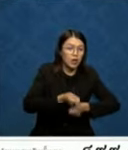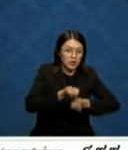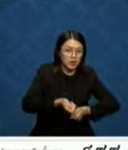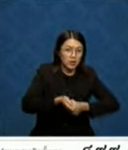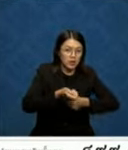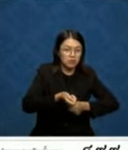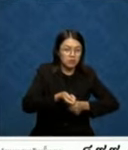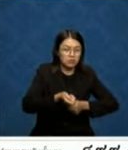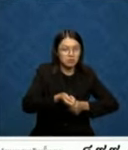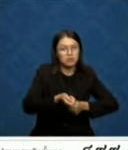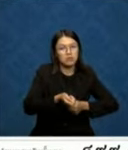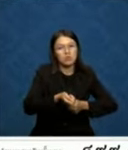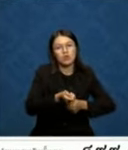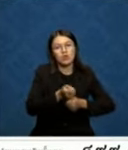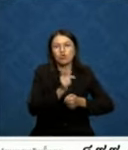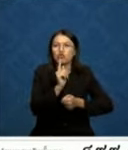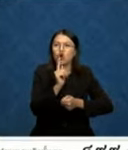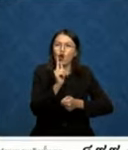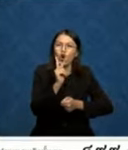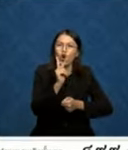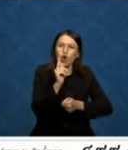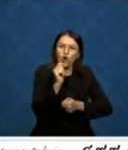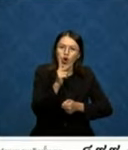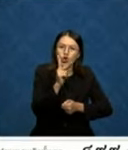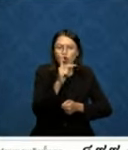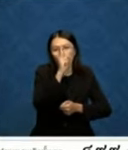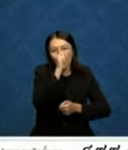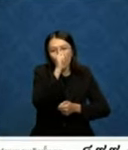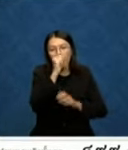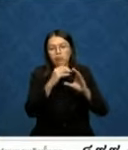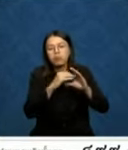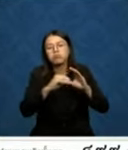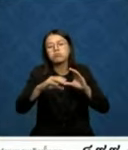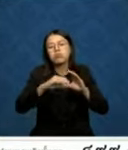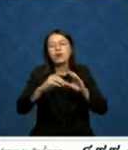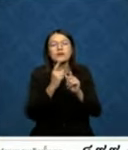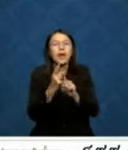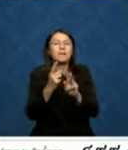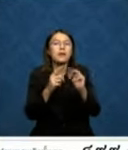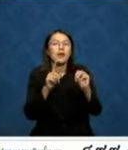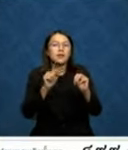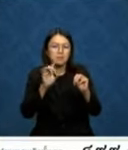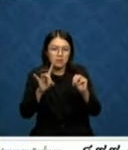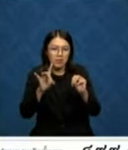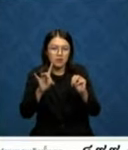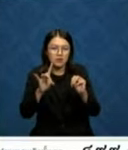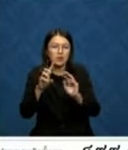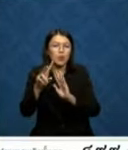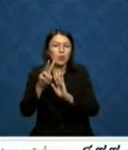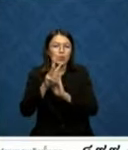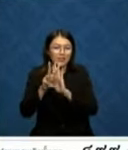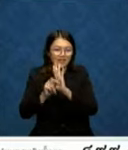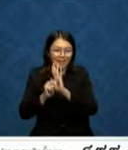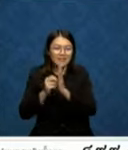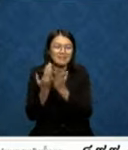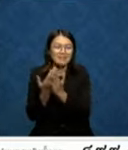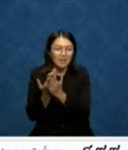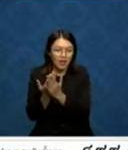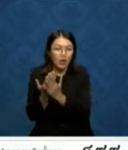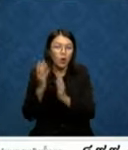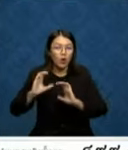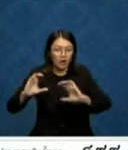ตรหรือธกส.ทดลองจ่ายไปก่อนตามมาตรา28ของพระราชบัญญัติวินัยการเงินการคลังของรัฐหรื